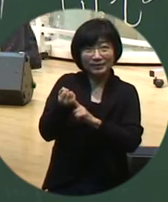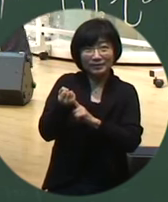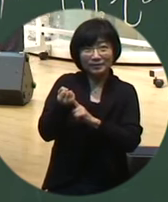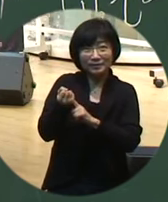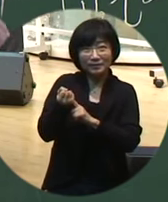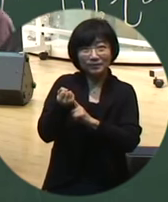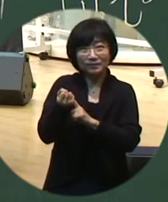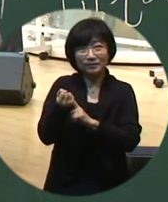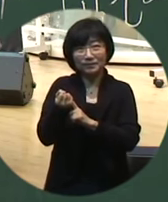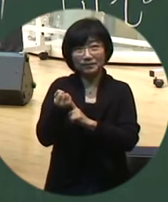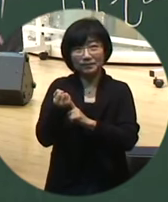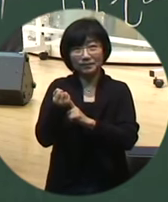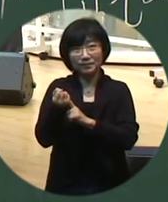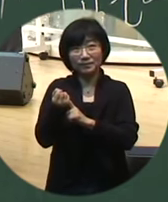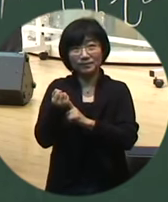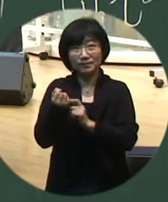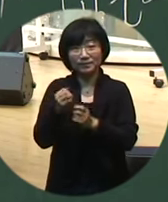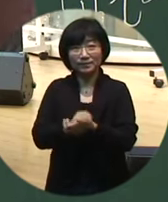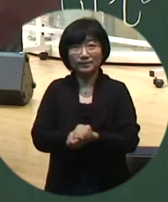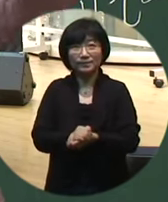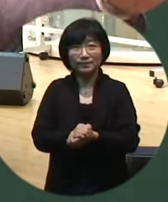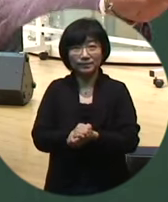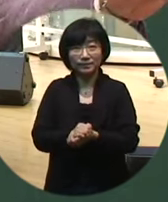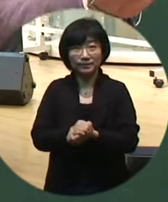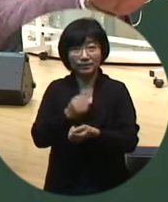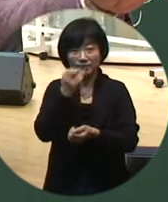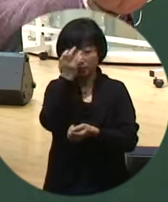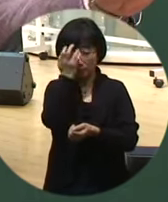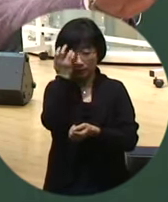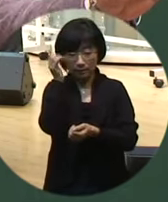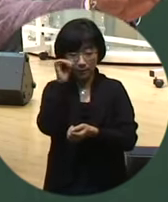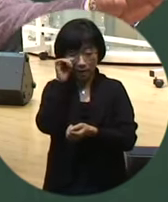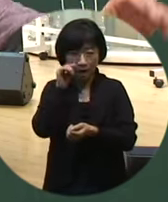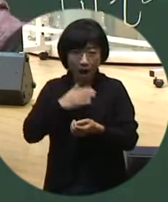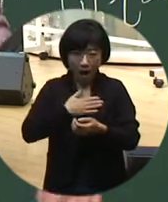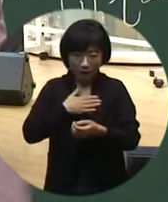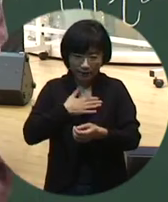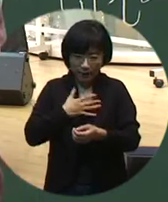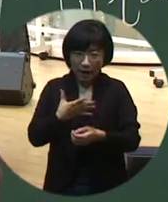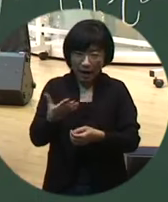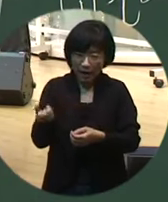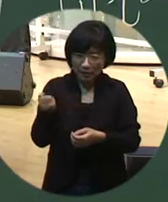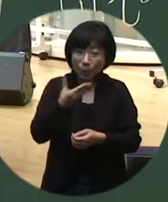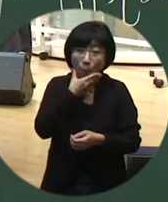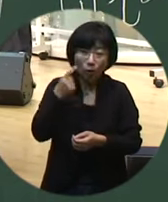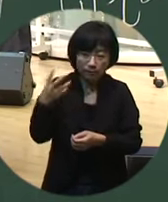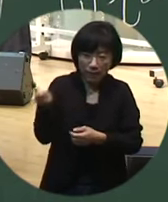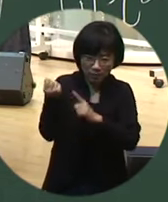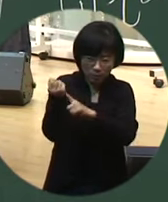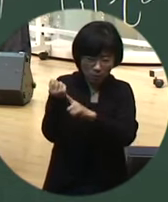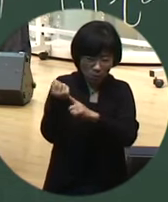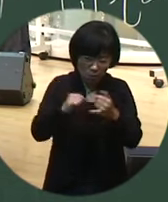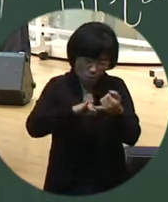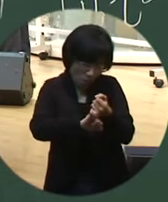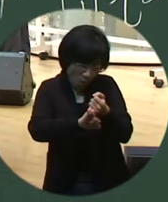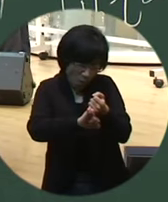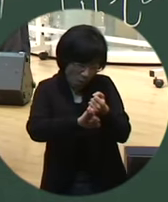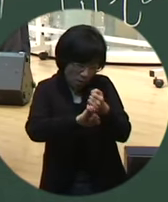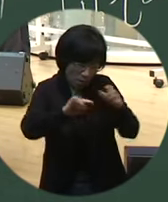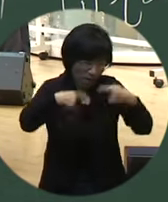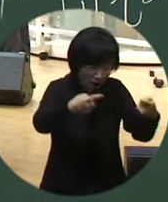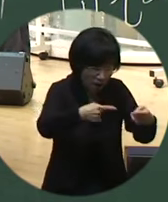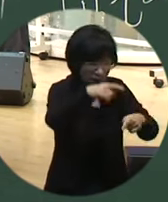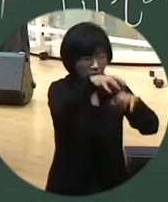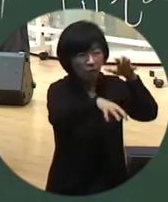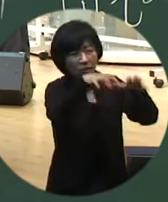하면 여러분 나와 여러분 아니면은 안 되는 현장이 보여요. Now we have the gospel. We're able 네. to see that the field needs the gospel. In other words, if we don't go in, there's